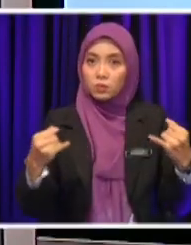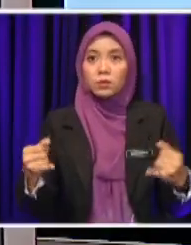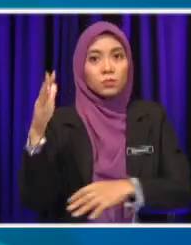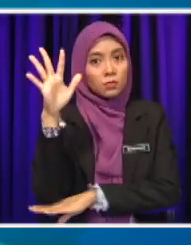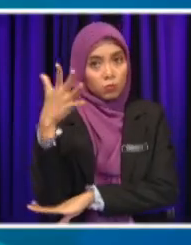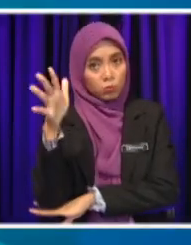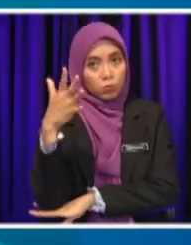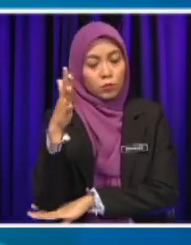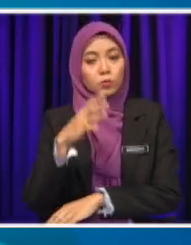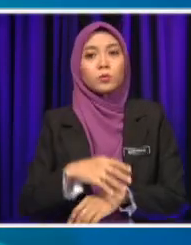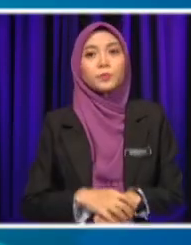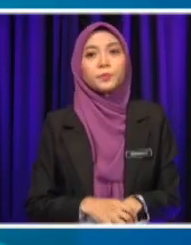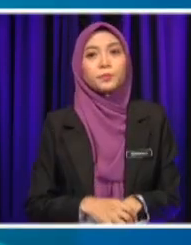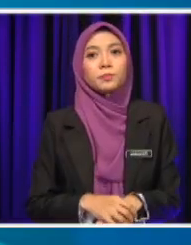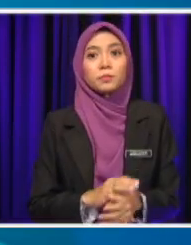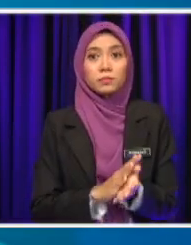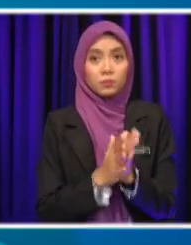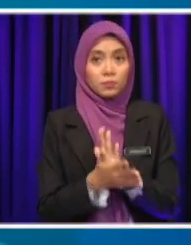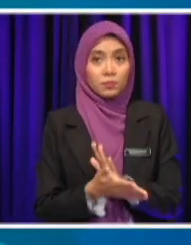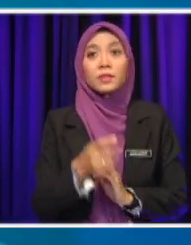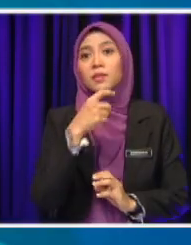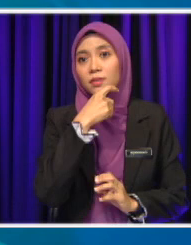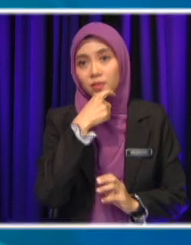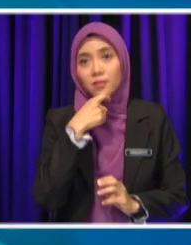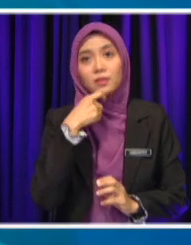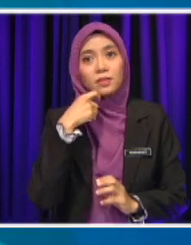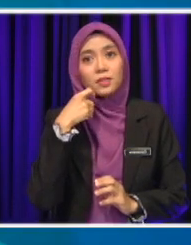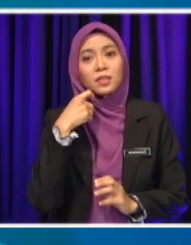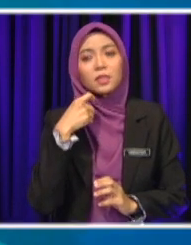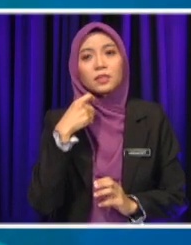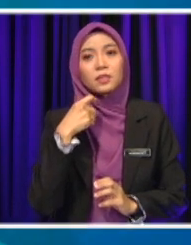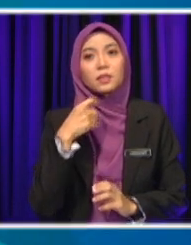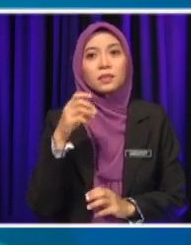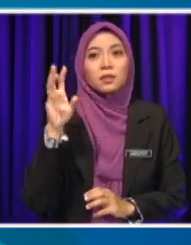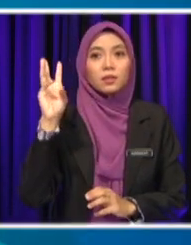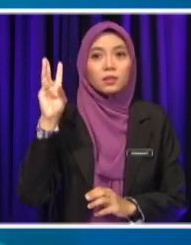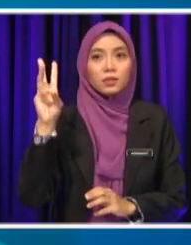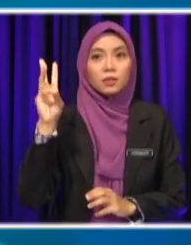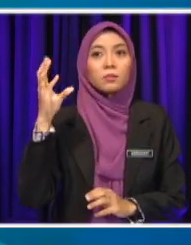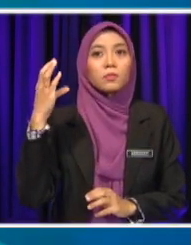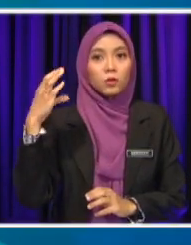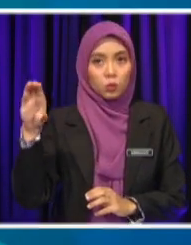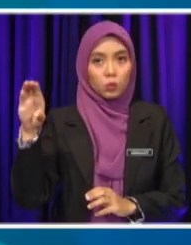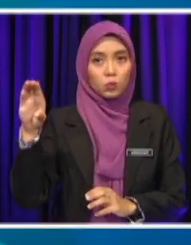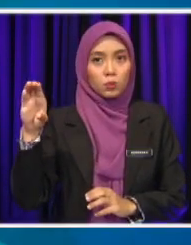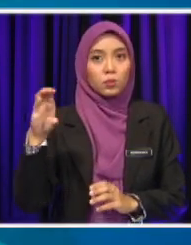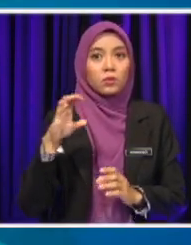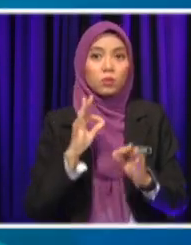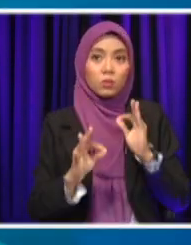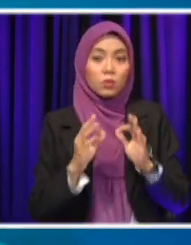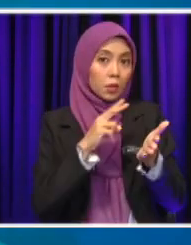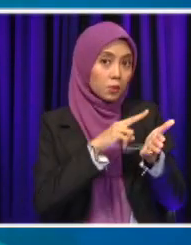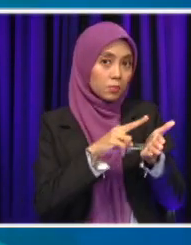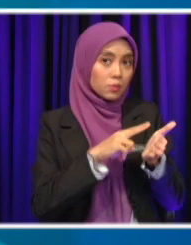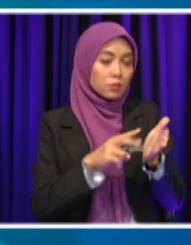setkan untuk nilai kekeringan untuk projek yang ini kita setkan sebagai 600. Maknanya kalau dia membaca nilai